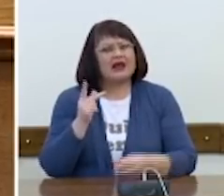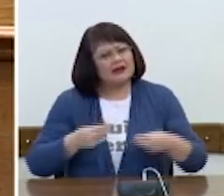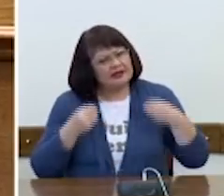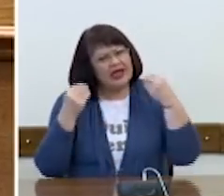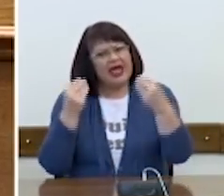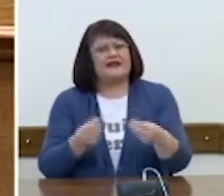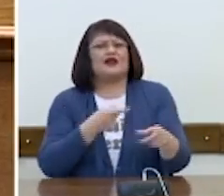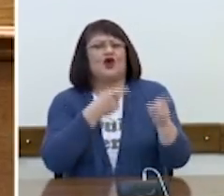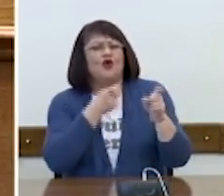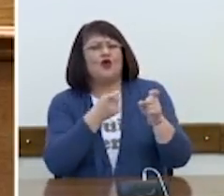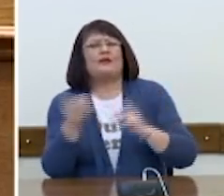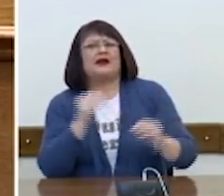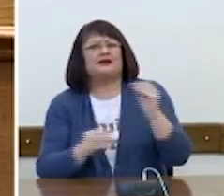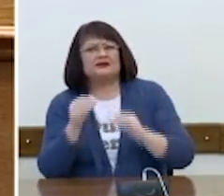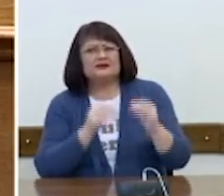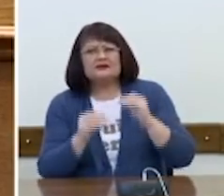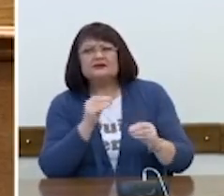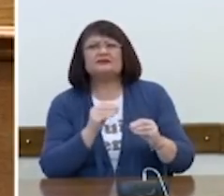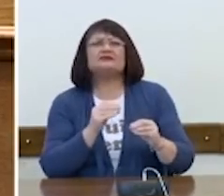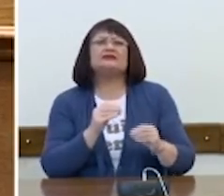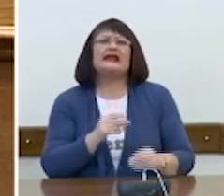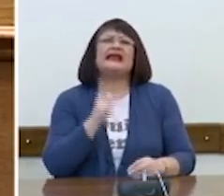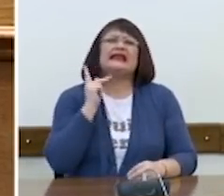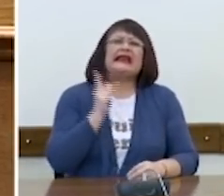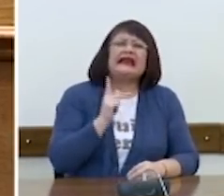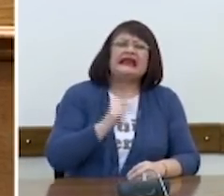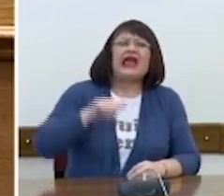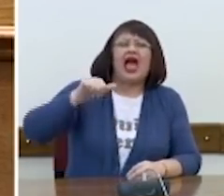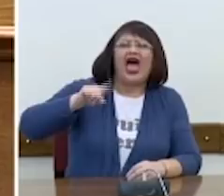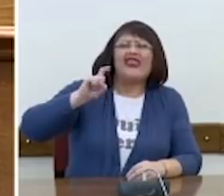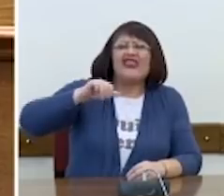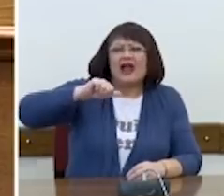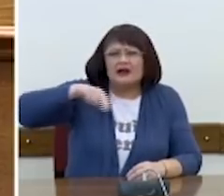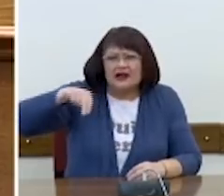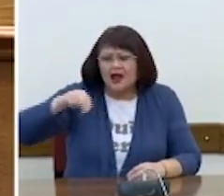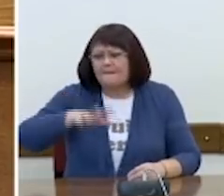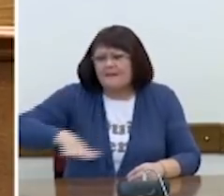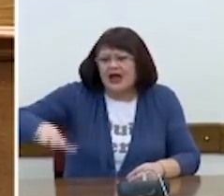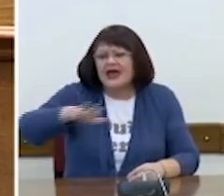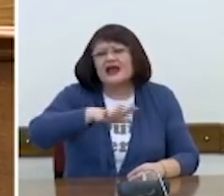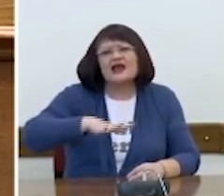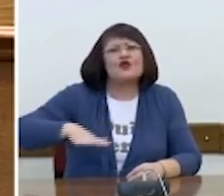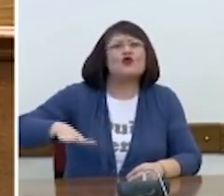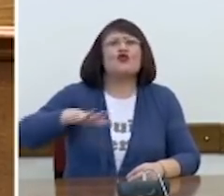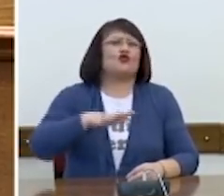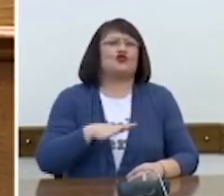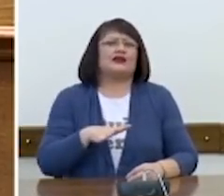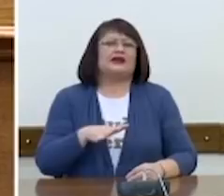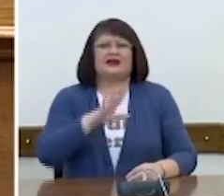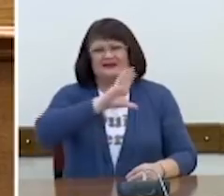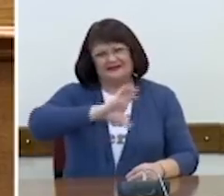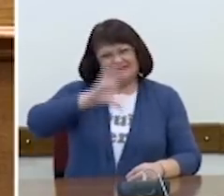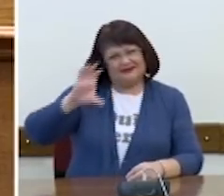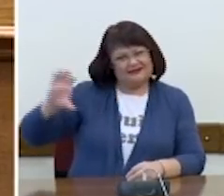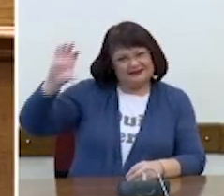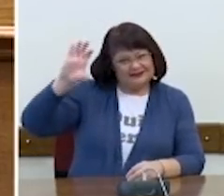οπλισμό από τα εδάφη της Κιλικίας, των Αδάνων, των γύρω περιοχών όπου διαφέντευε μέχρι τότε για τη συντριβή